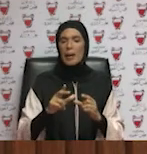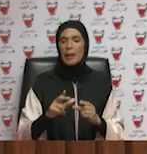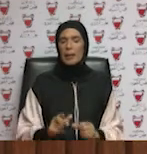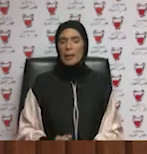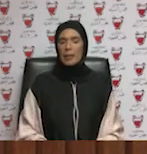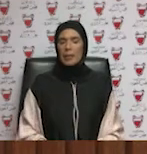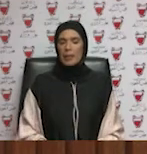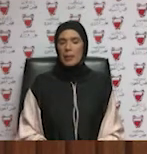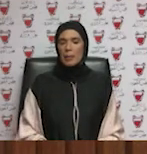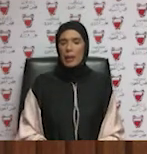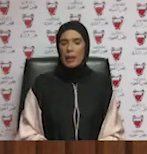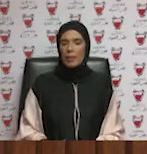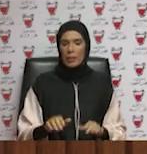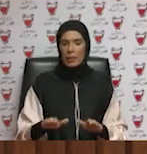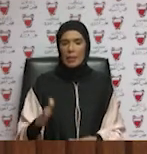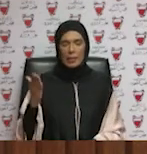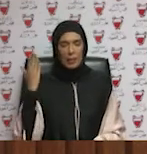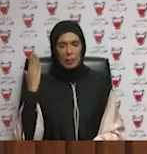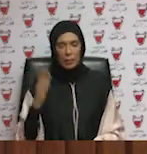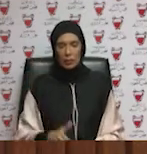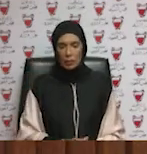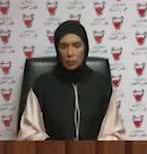اللي اتخذناها في الجلسة السابقة،